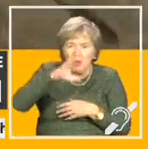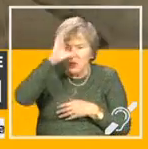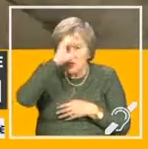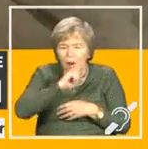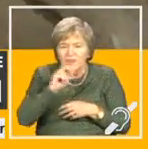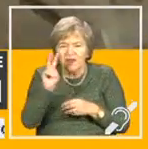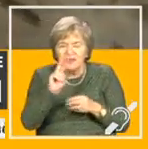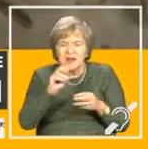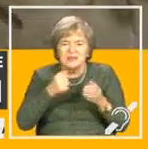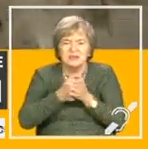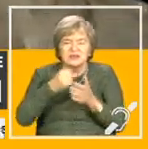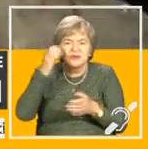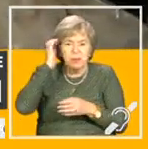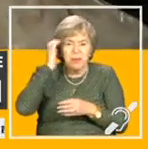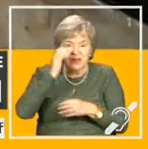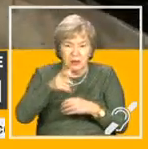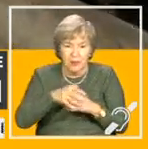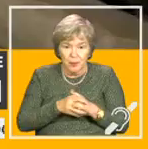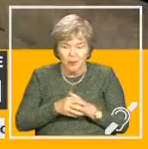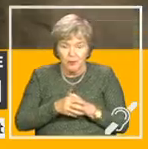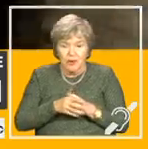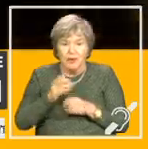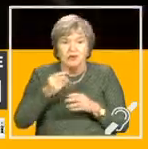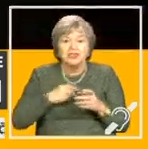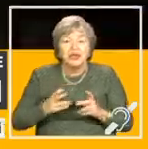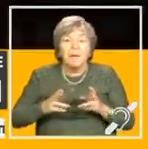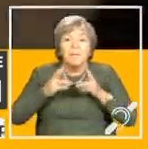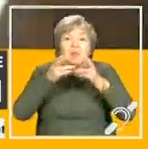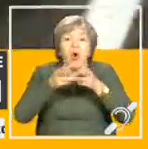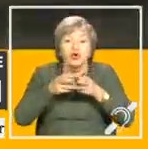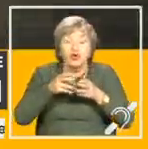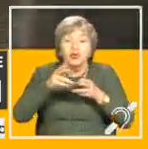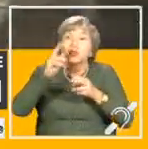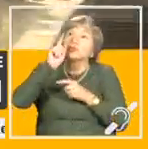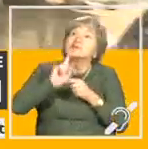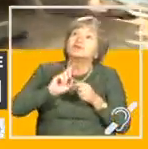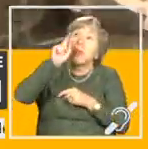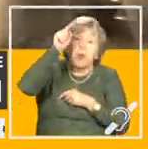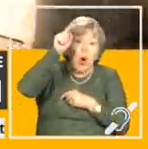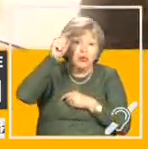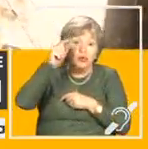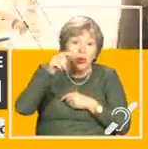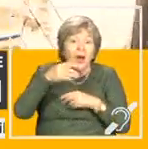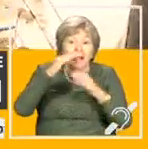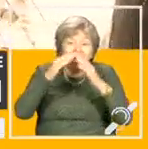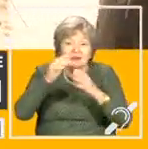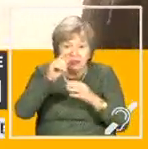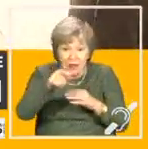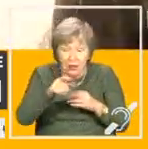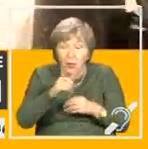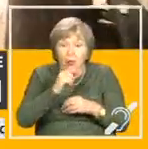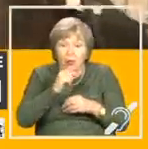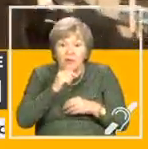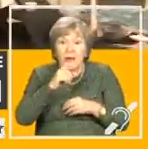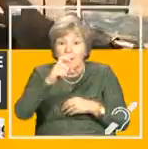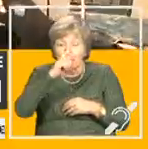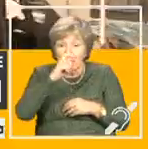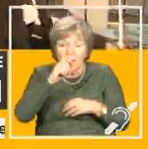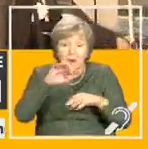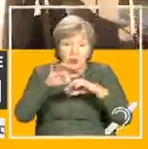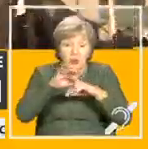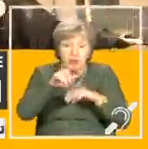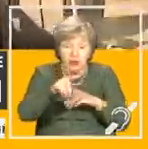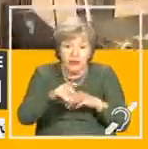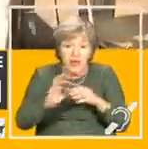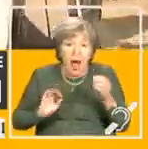vineri spre sâmbătă. Și vreau să vă arăt și podul unde familia Tănăsache, domnul Dobre Tănăsache și soția lui s-au